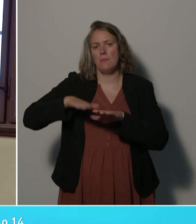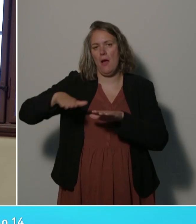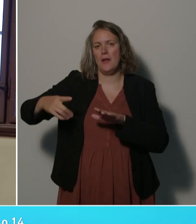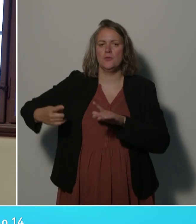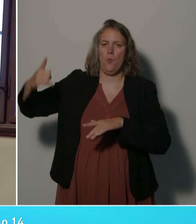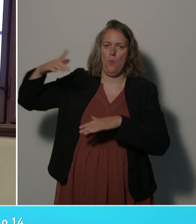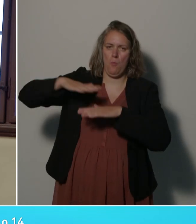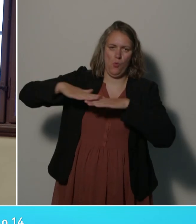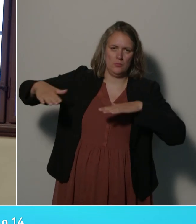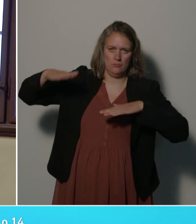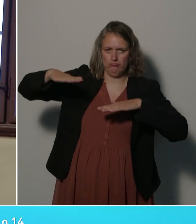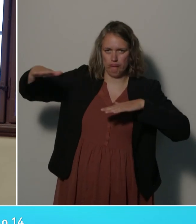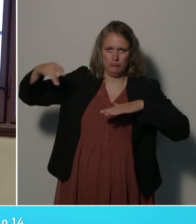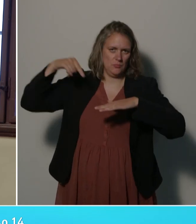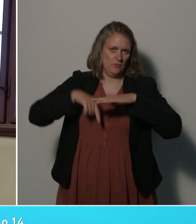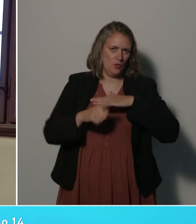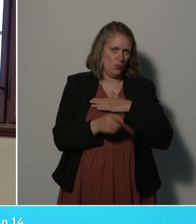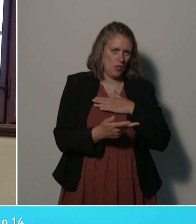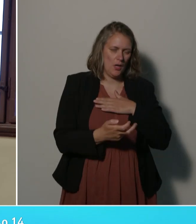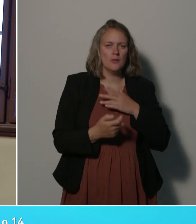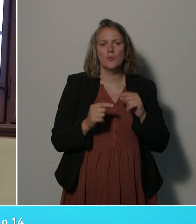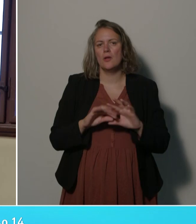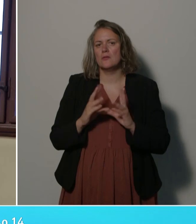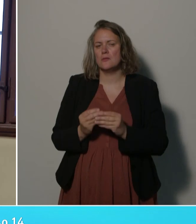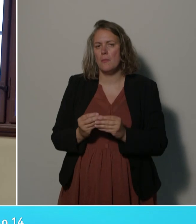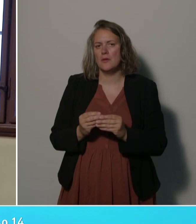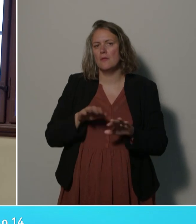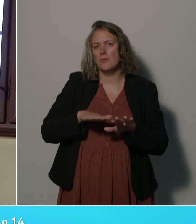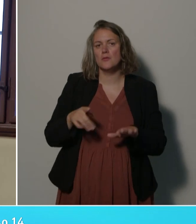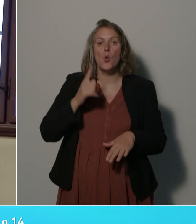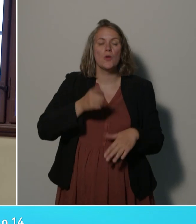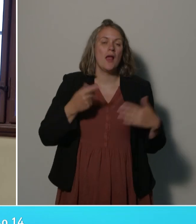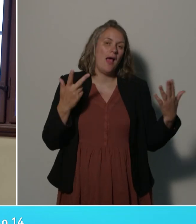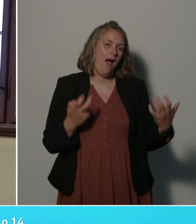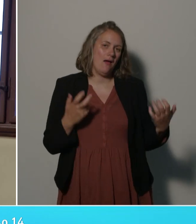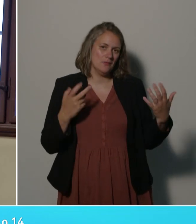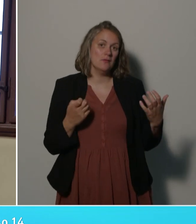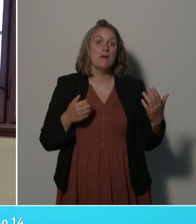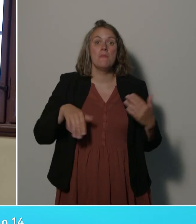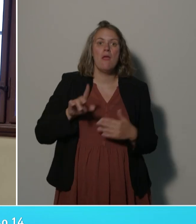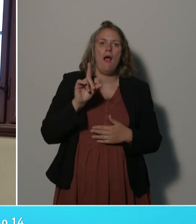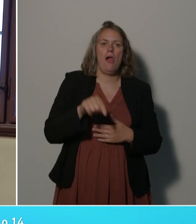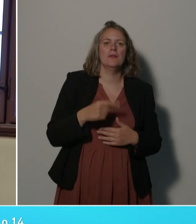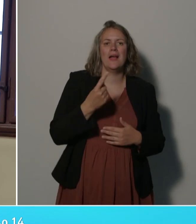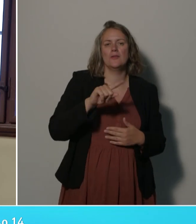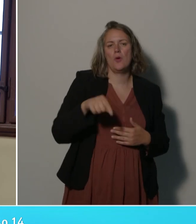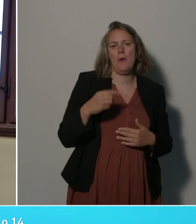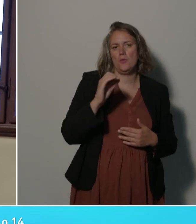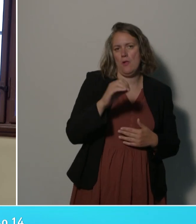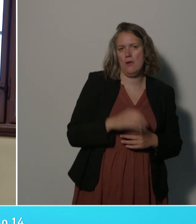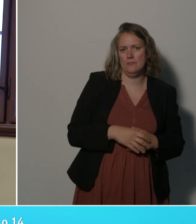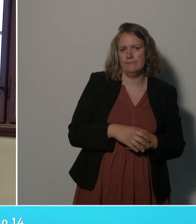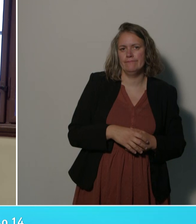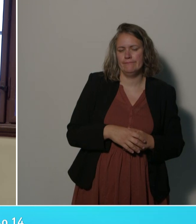dort bei einer Gesamtstellplatzanzahl sind von 180, also deutlich mehr als 1,0 und